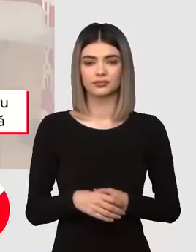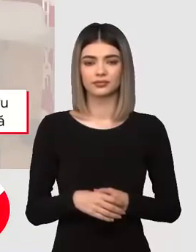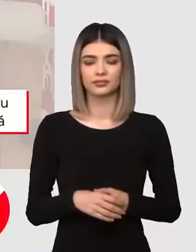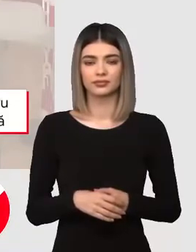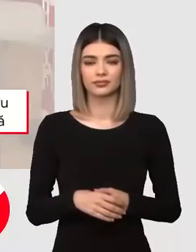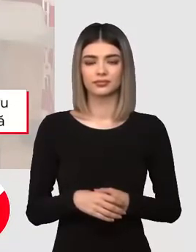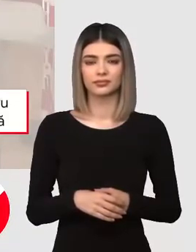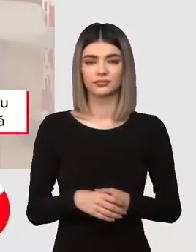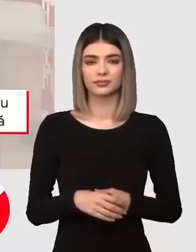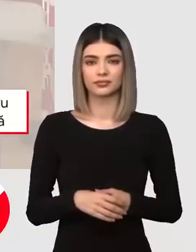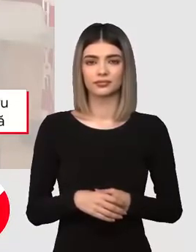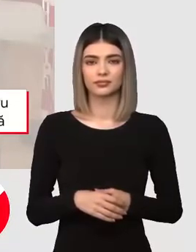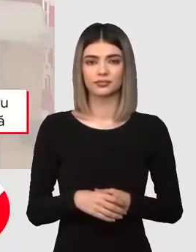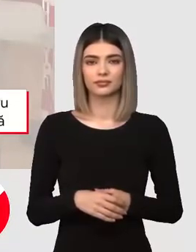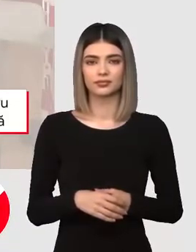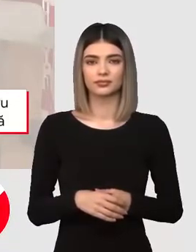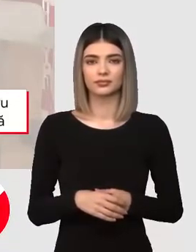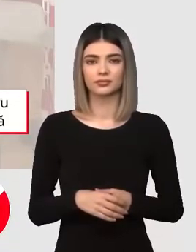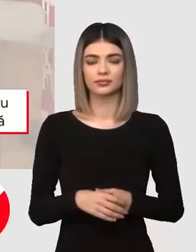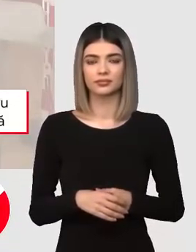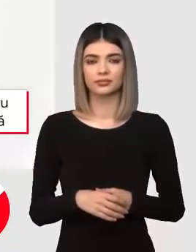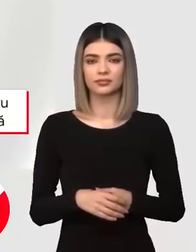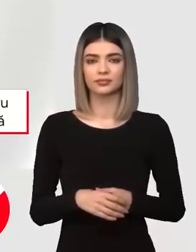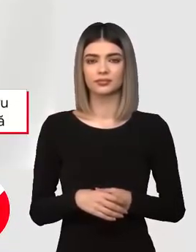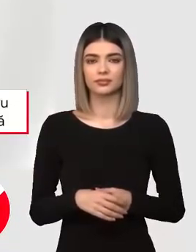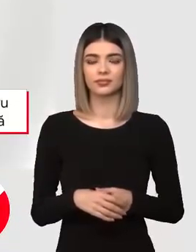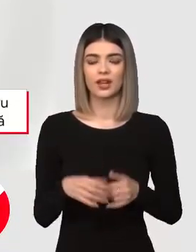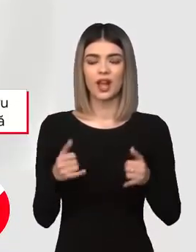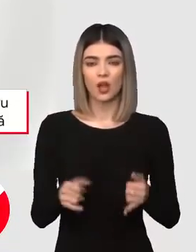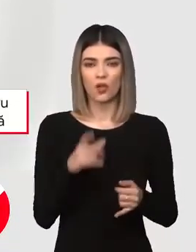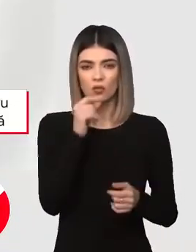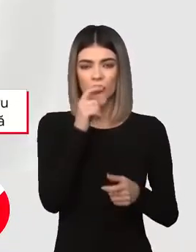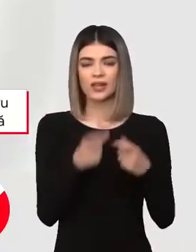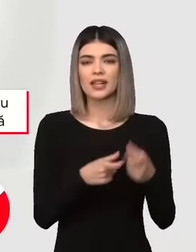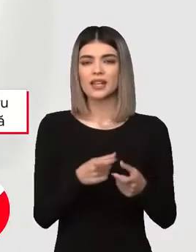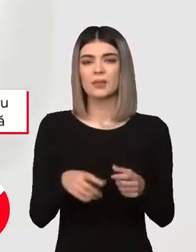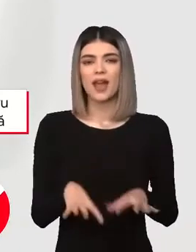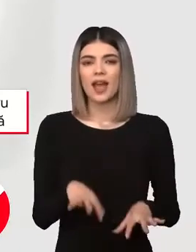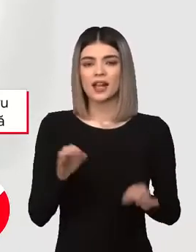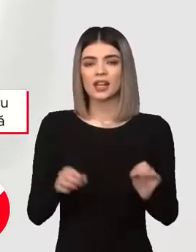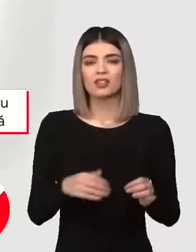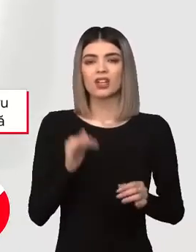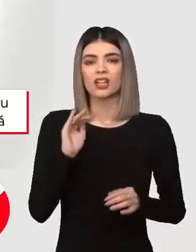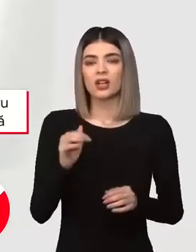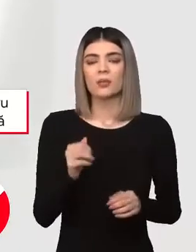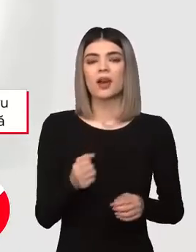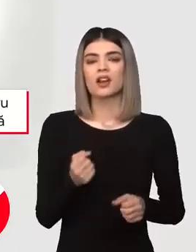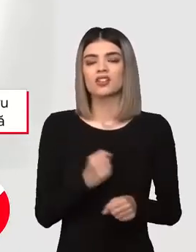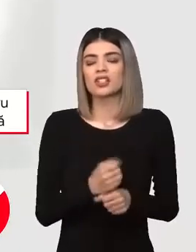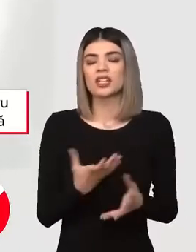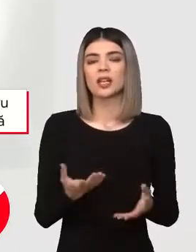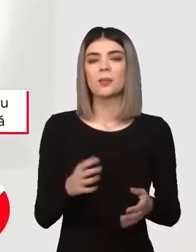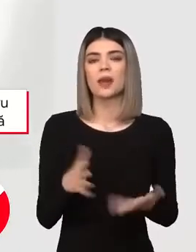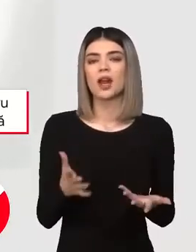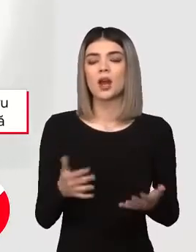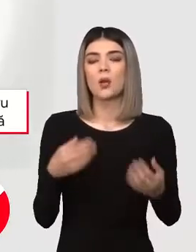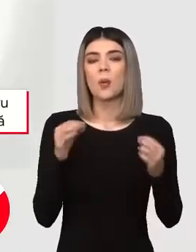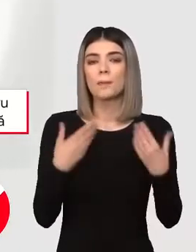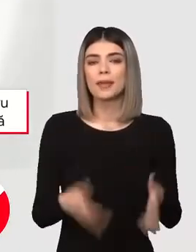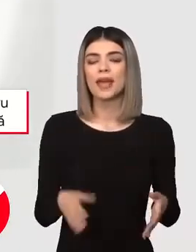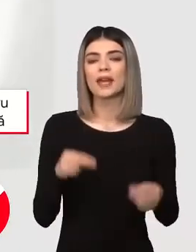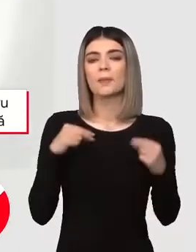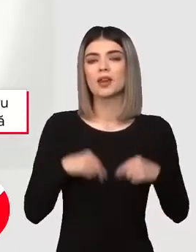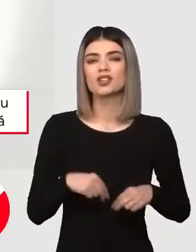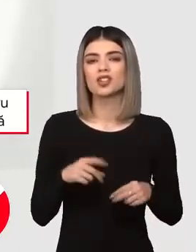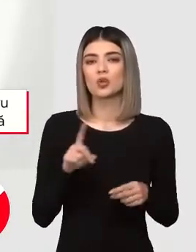aceasta. Acum ne referim la alegeri, să ne gândim la scenarii. Ce se întâmplă începând de mâine dacă partidul